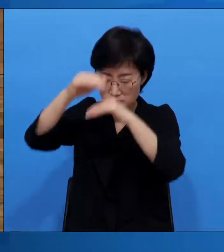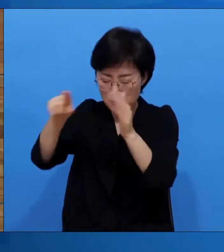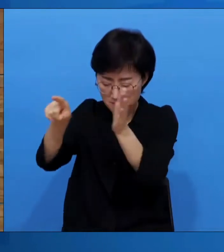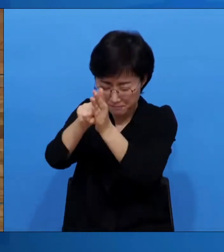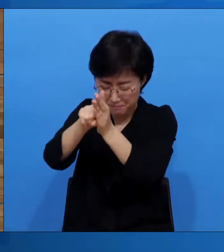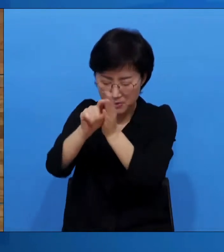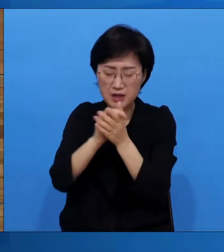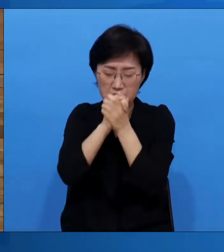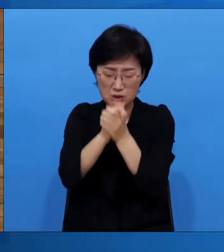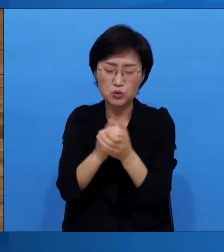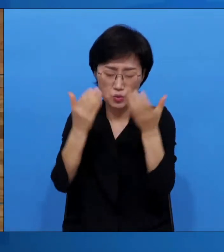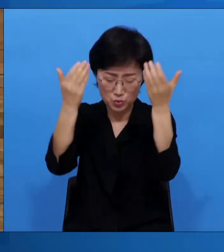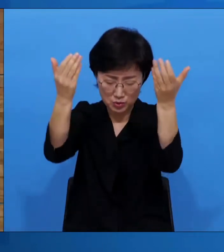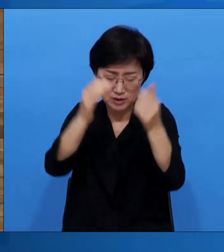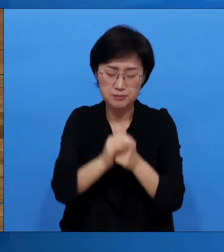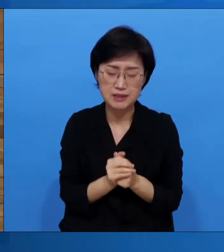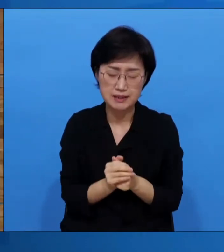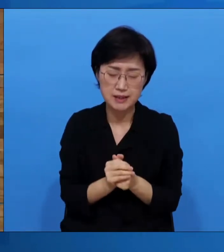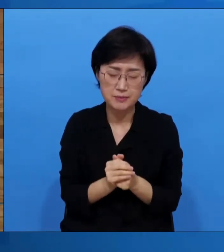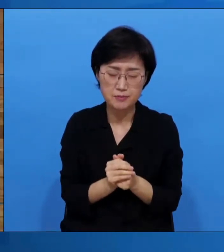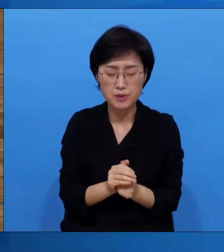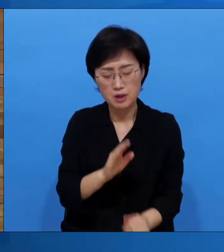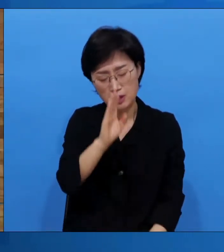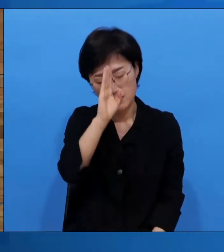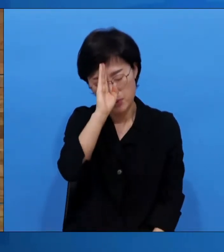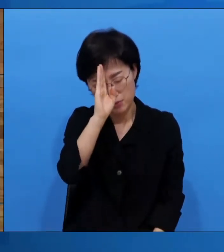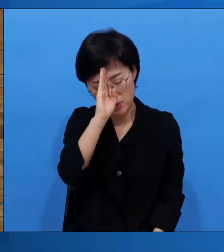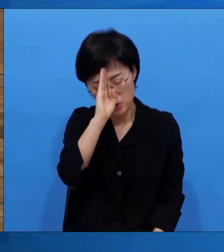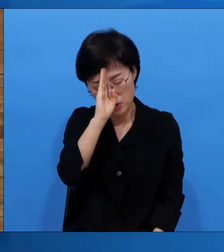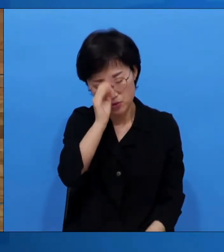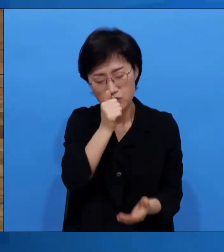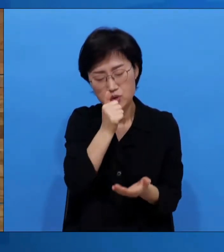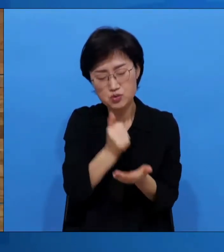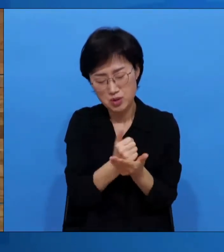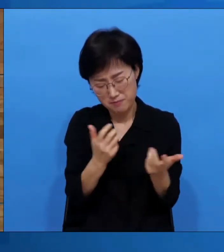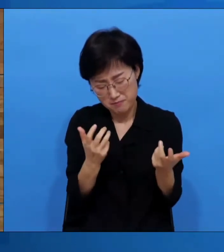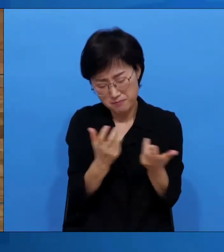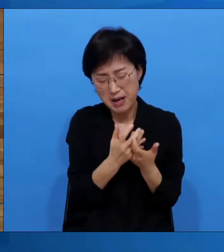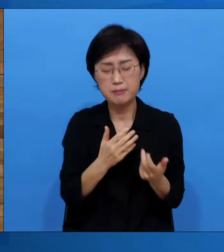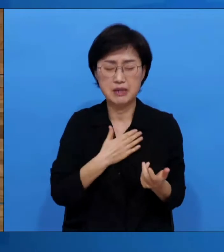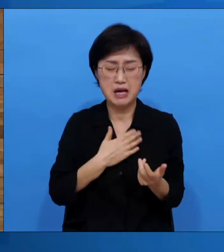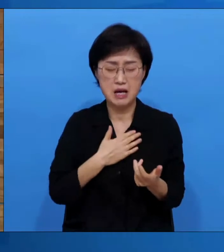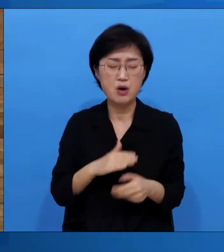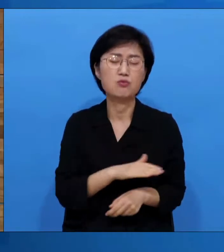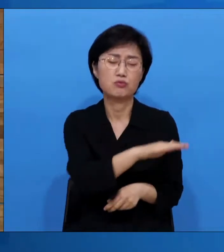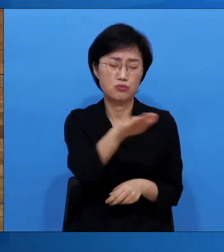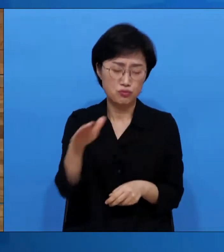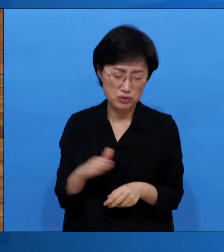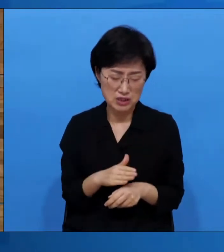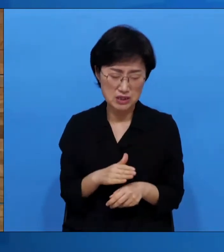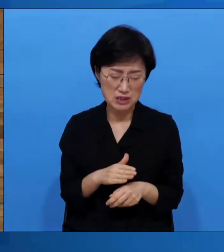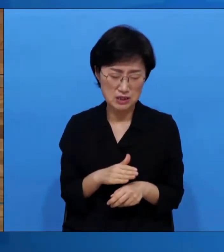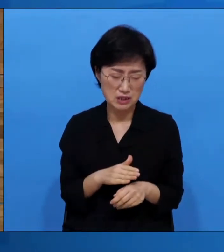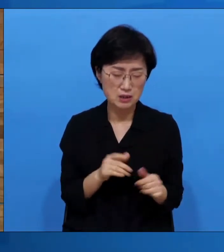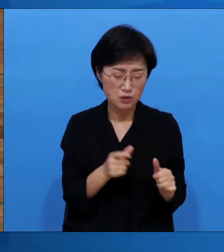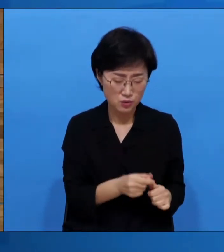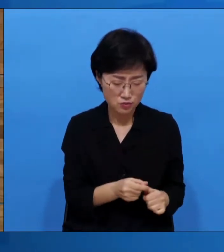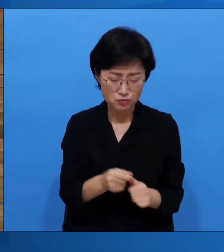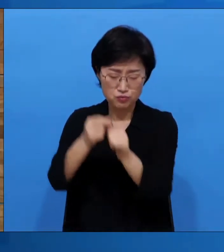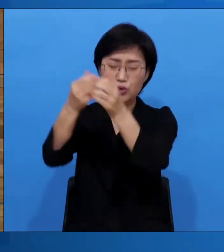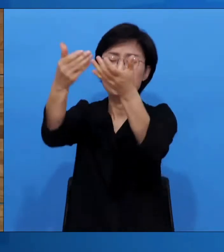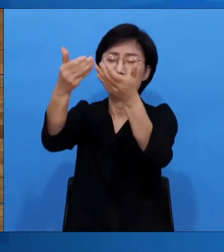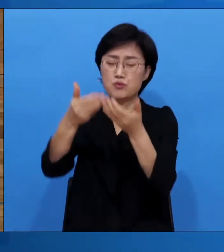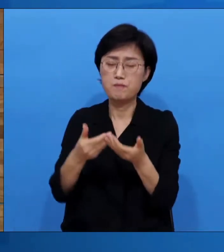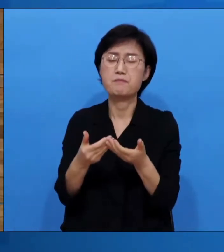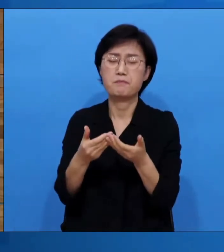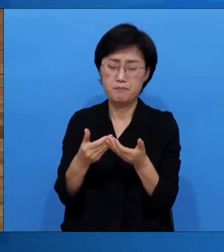us. 병들고 버려지고 죄인된 우리를 부르셔서 구원하여 주시고 정인 삼아 주심을 감사드립니다. Thank